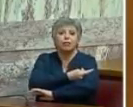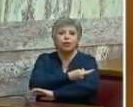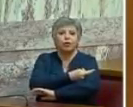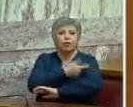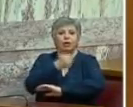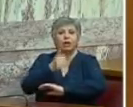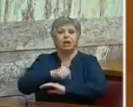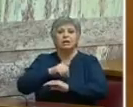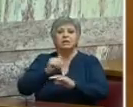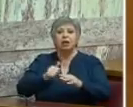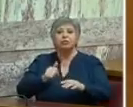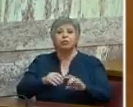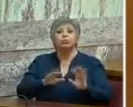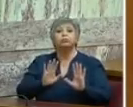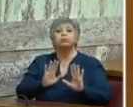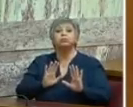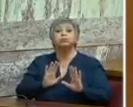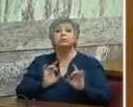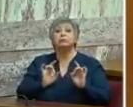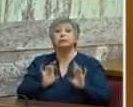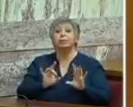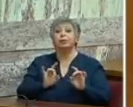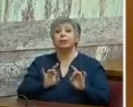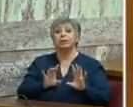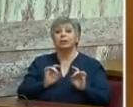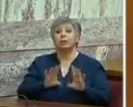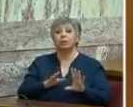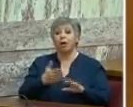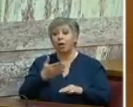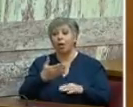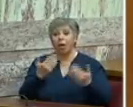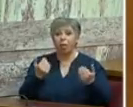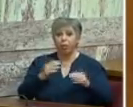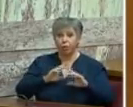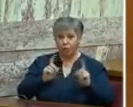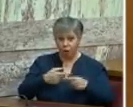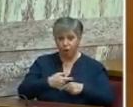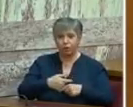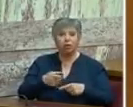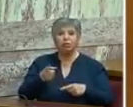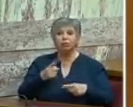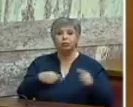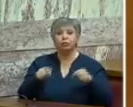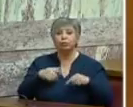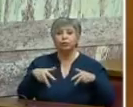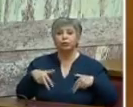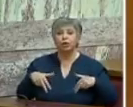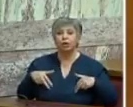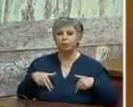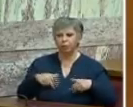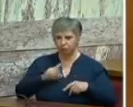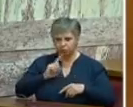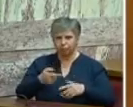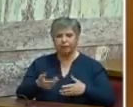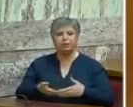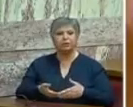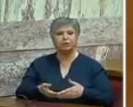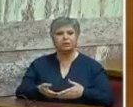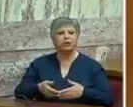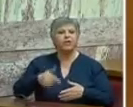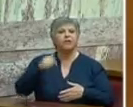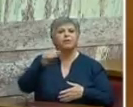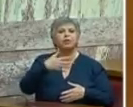κανένας. Με πολιτικές εντολές έγιναν. Όταν το κτίριο του Κελπνό, που τάπα στην εξεταστική